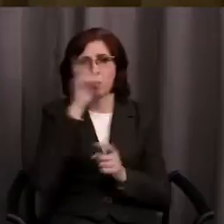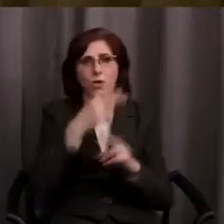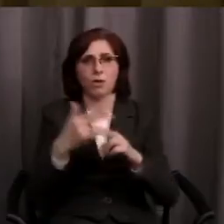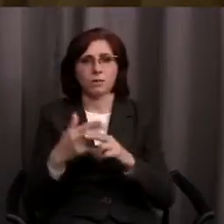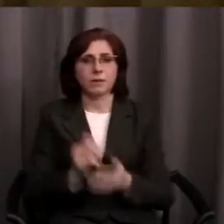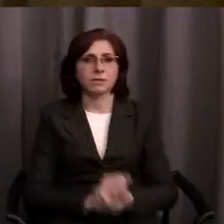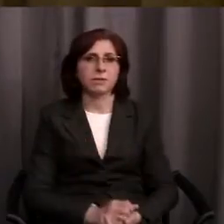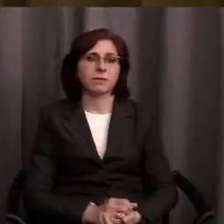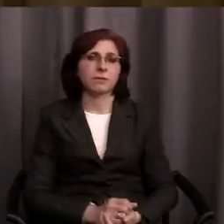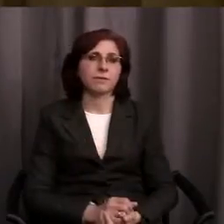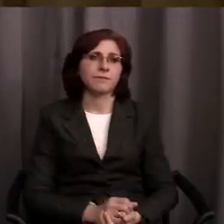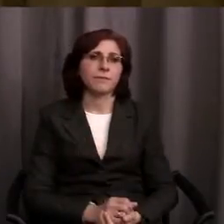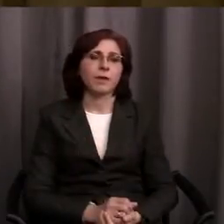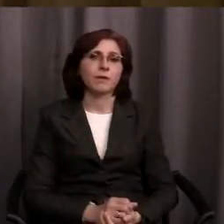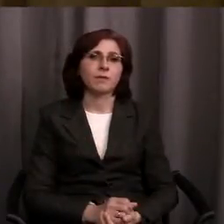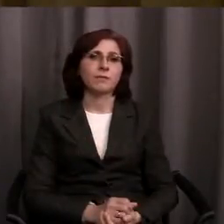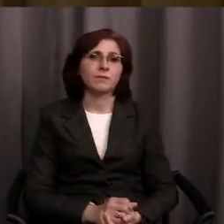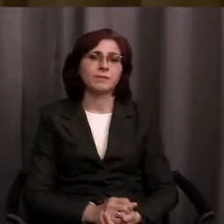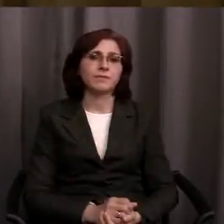pacjentów. I to jest to, co